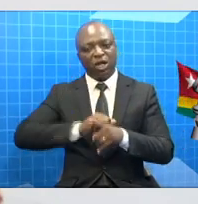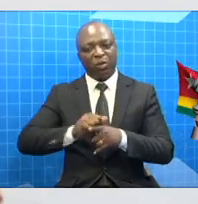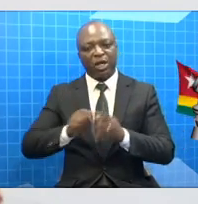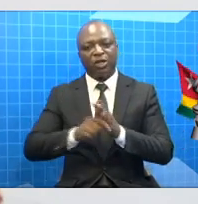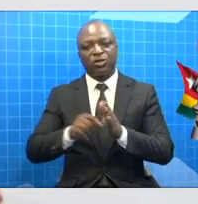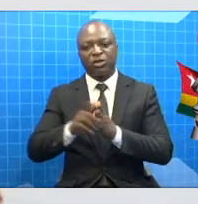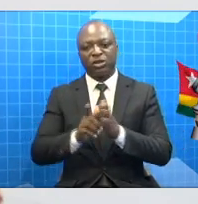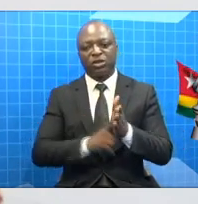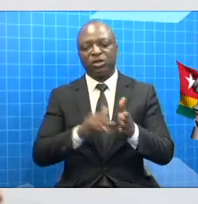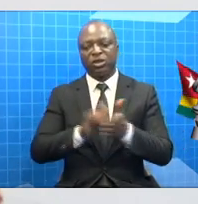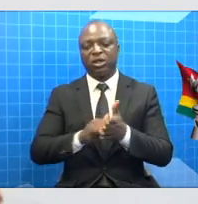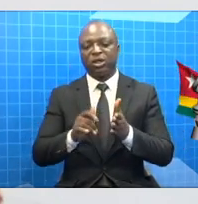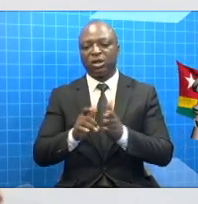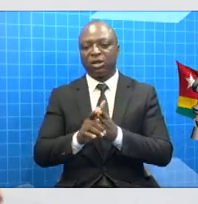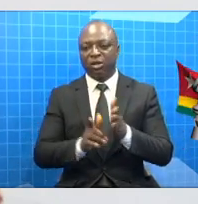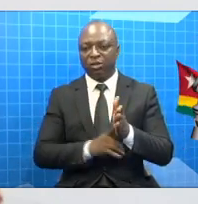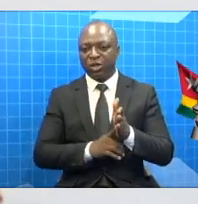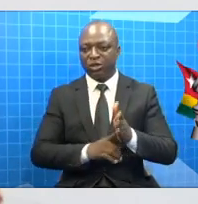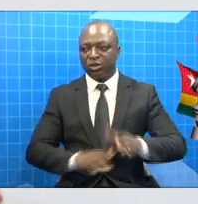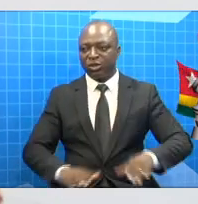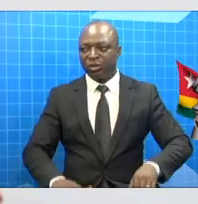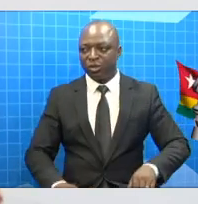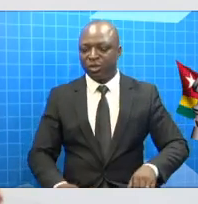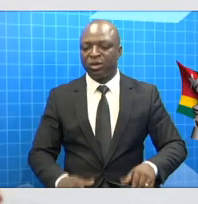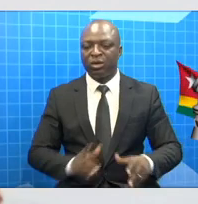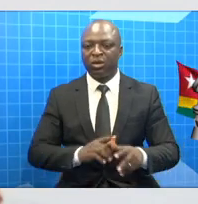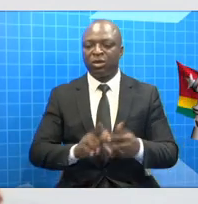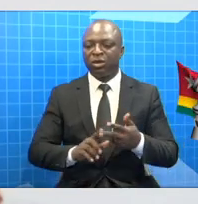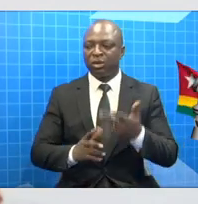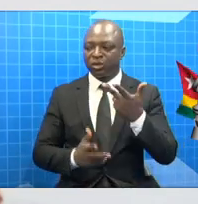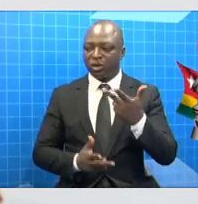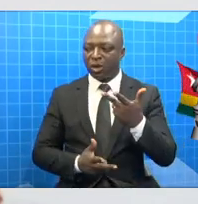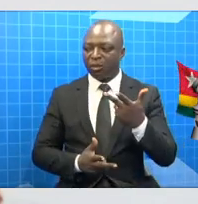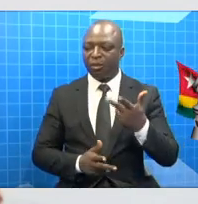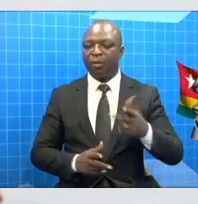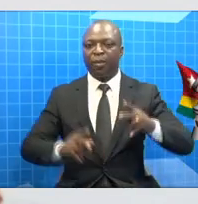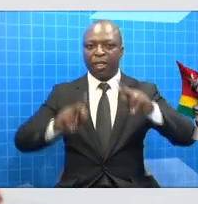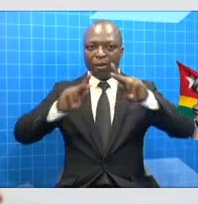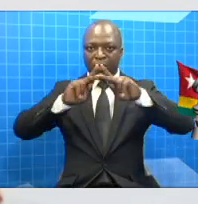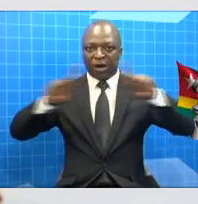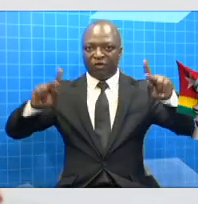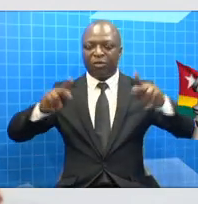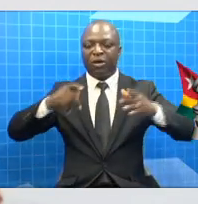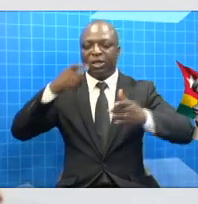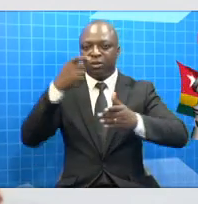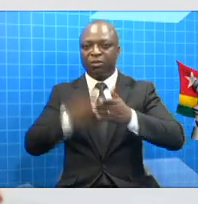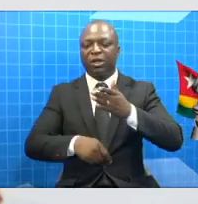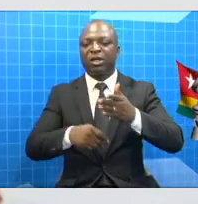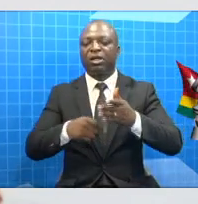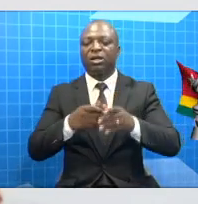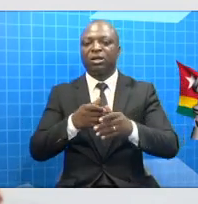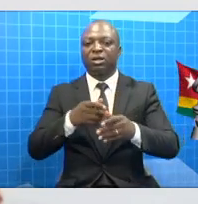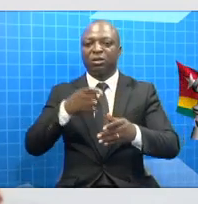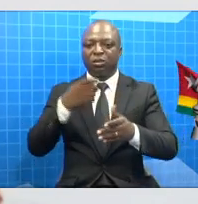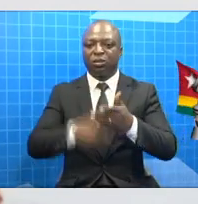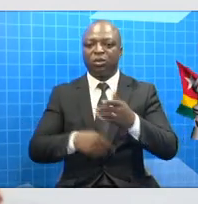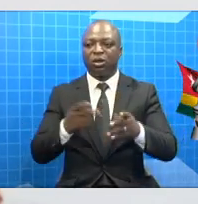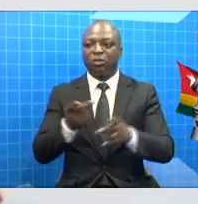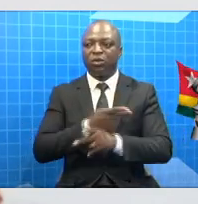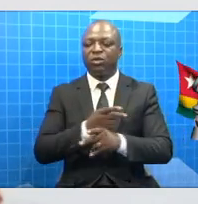stricte de cette mesure. 3. Plafonnement des prix des produits locaux et